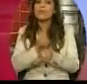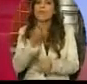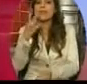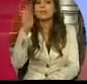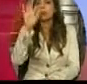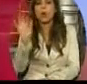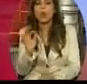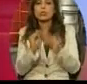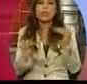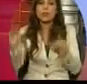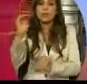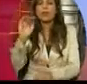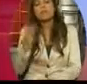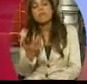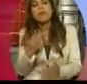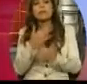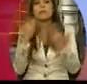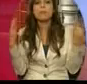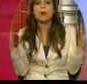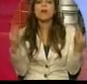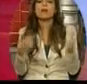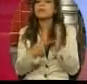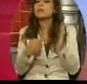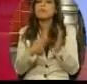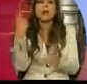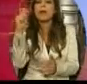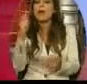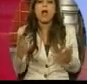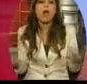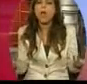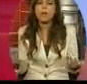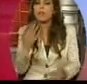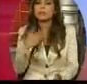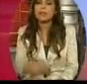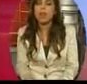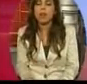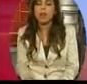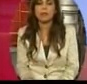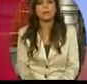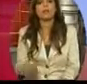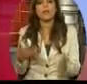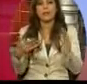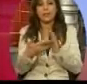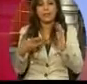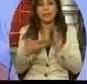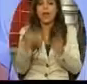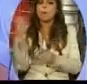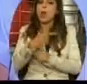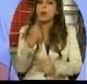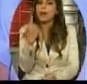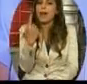יותר, אולי אז תתברר התמונה למה כל כן. כך יקר אצלנו. עכשיו, בדיקה כן, של ברור. מלון